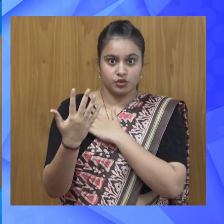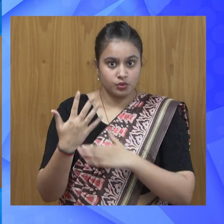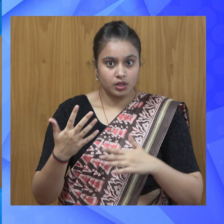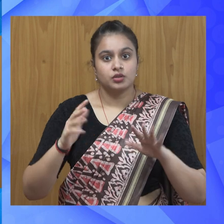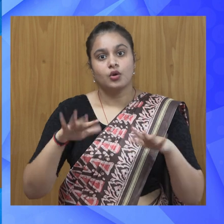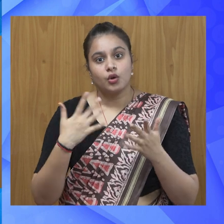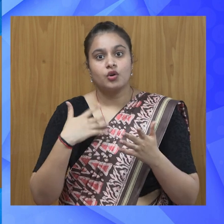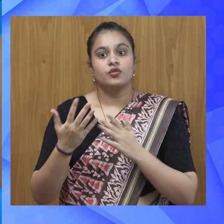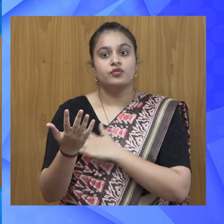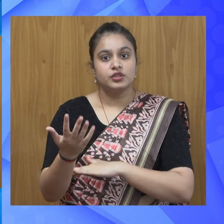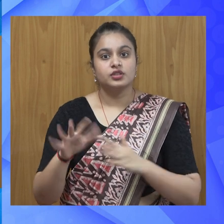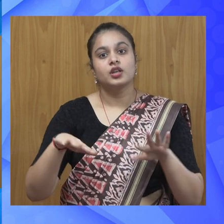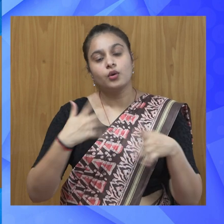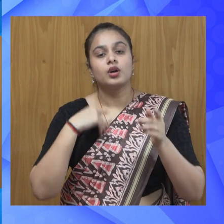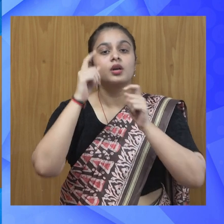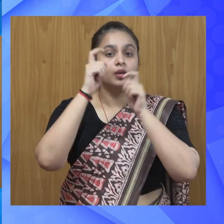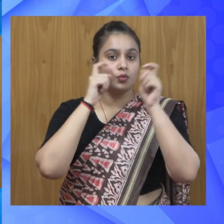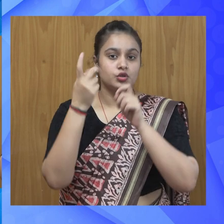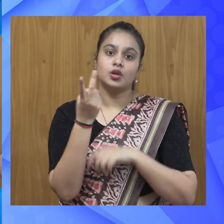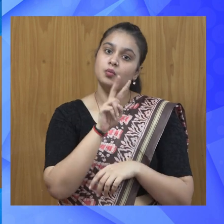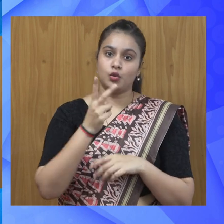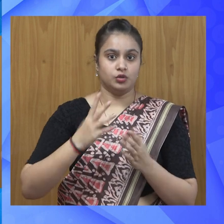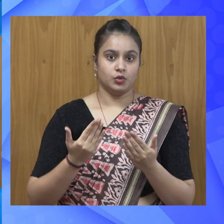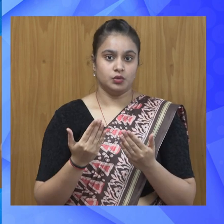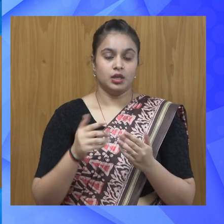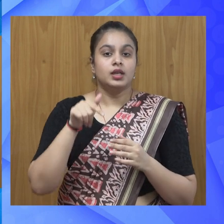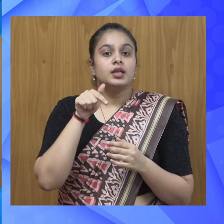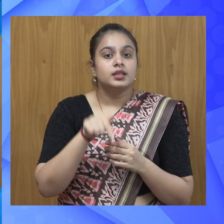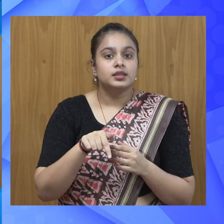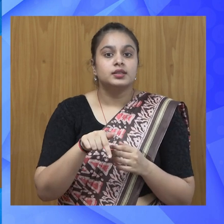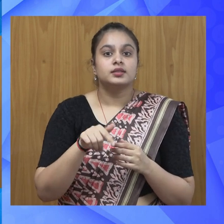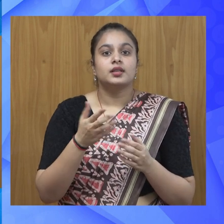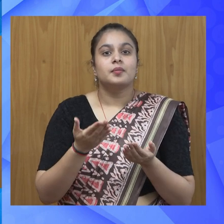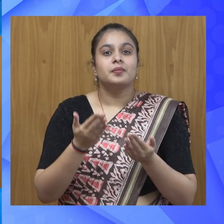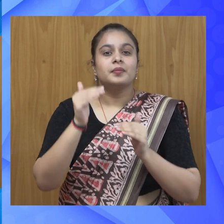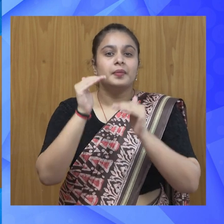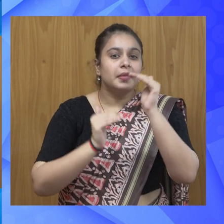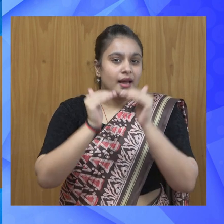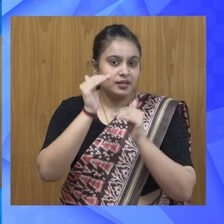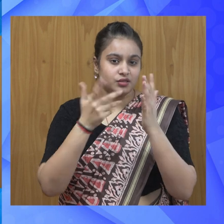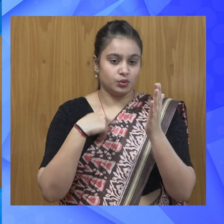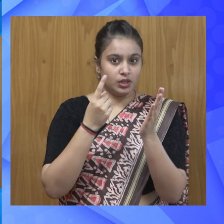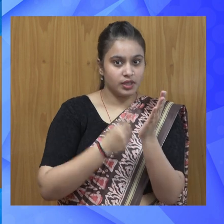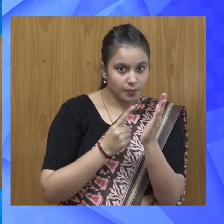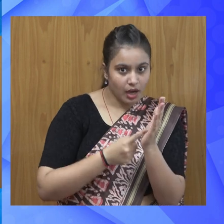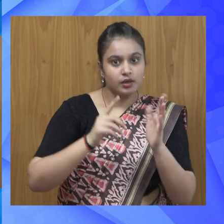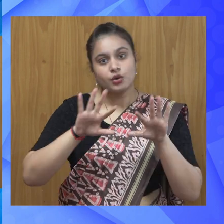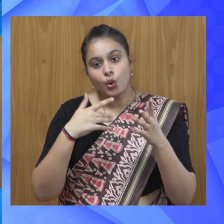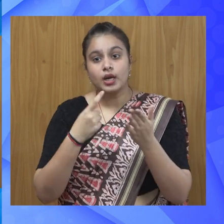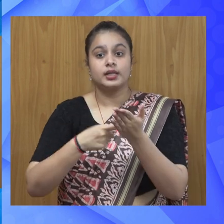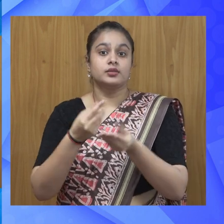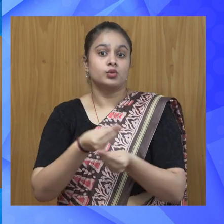है, फिजिकल और इमोशनल, और जो जो उसका इम्बैलेंस है आपके डिमांड्स और आपके रिसोर्सेज